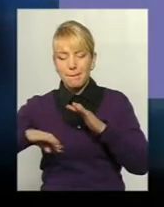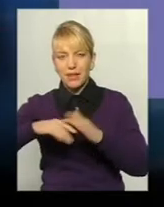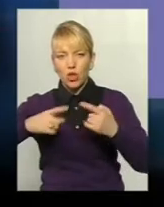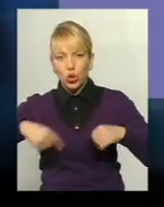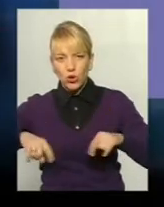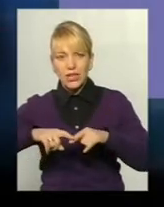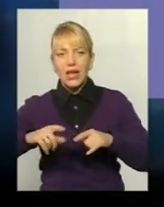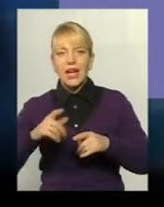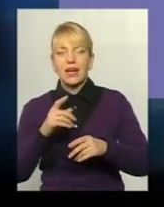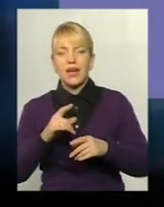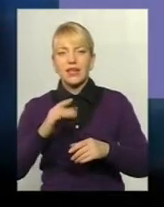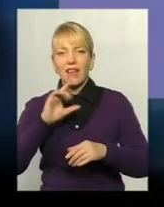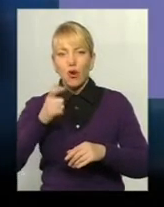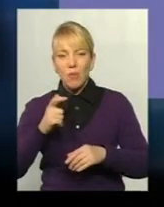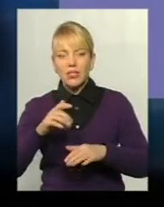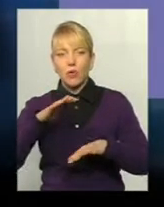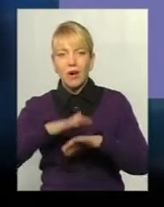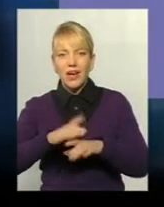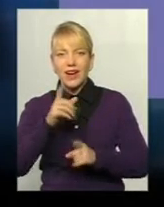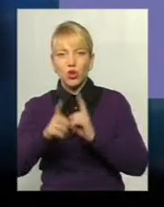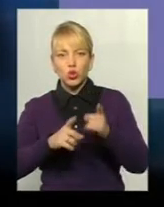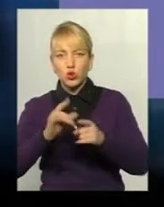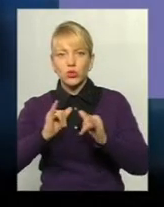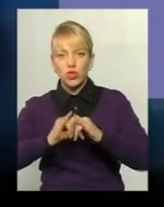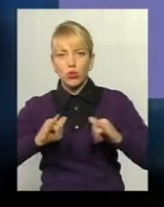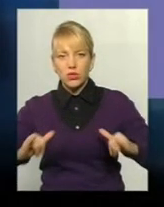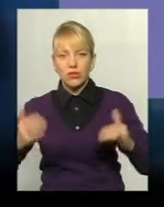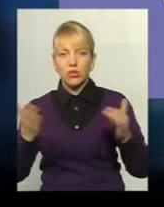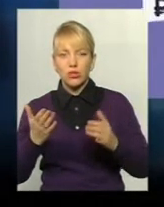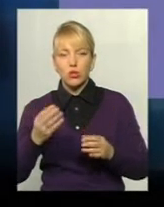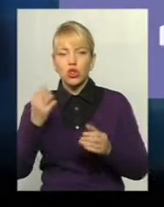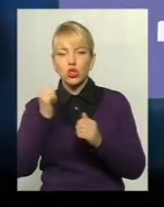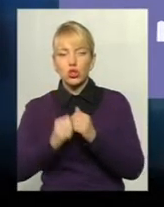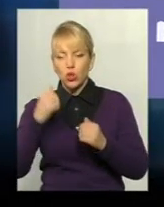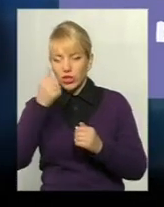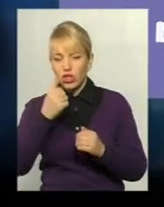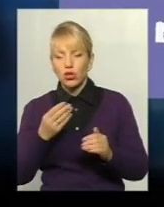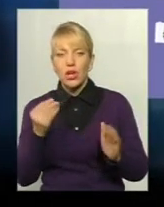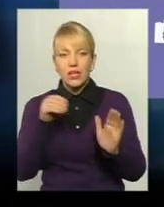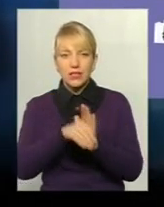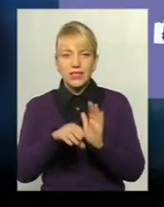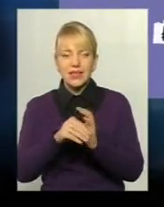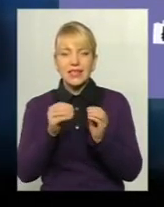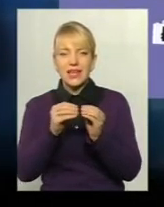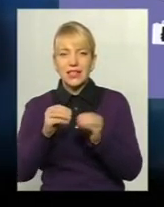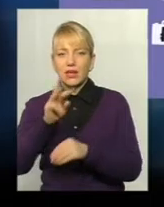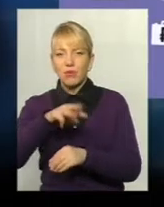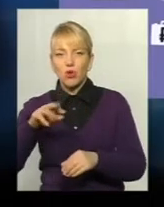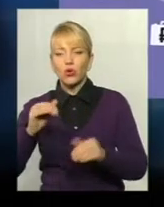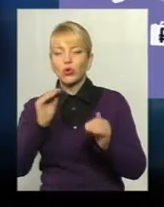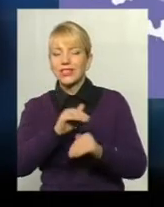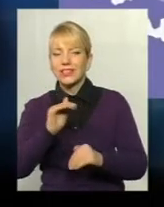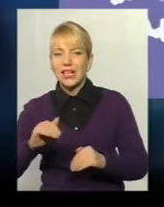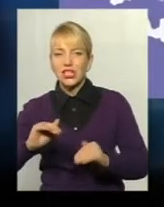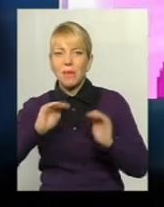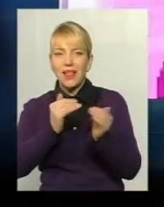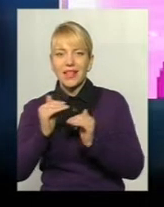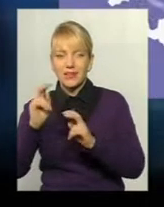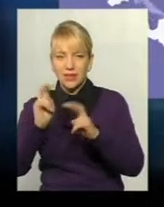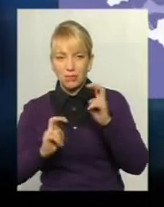банку реконструкції та розвитку, який щорічно інвестує десятки мільйонів у тисячі малих підприємств у 34